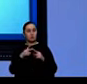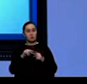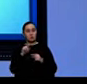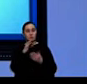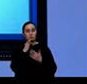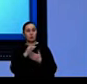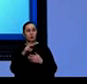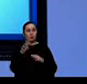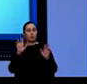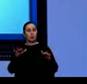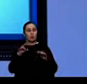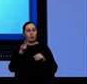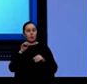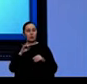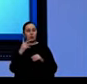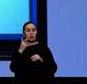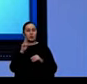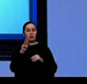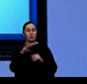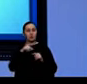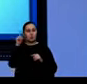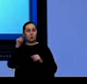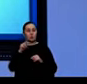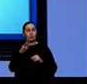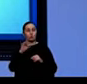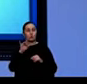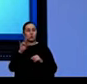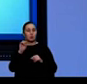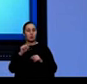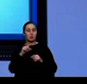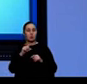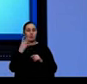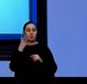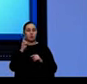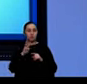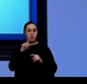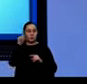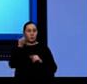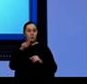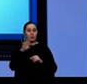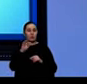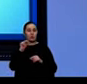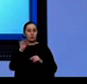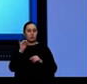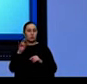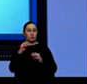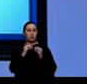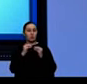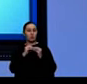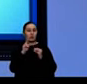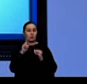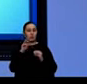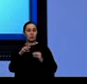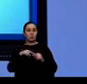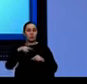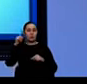Demak, javob laylak 2 kilometr. Turna 4 kilometr, lochin 10